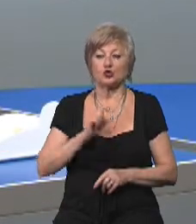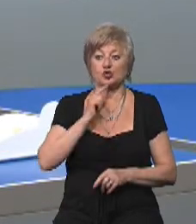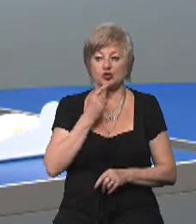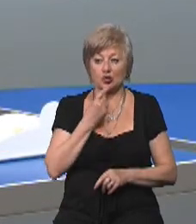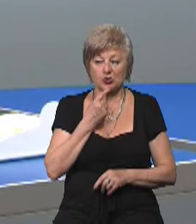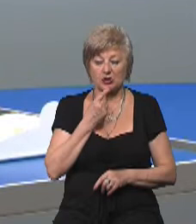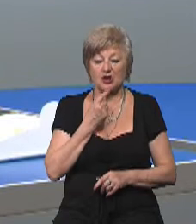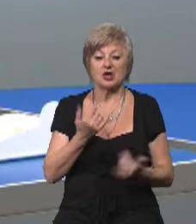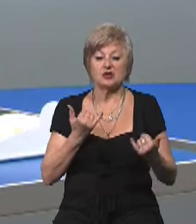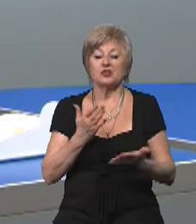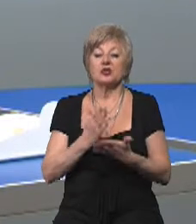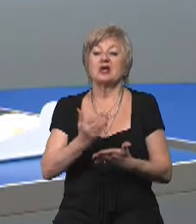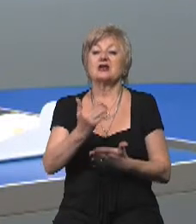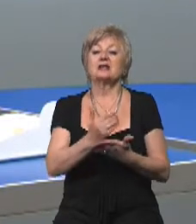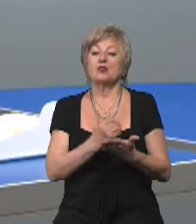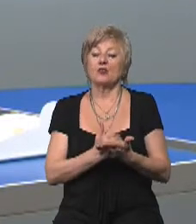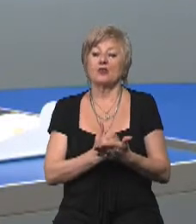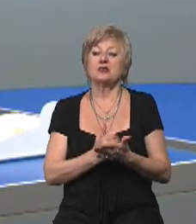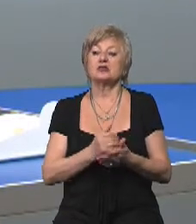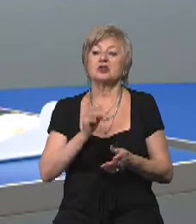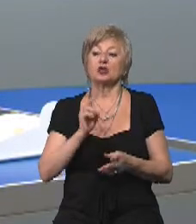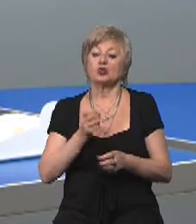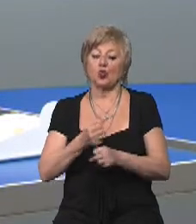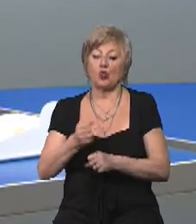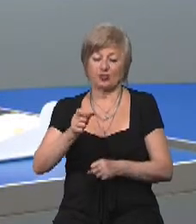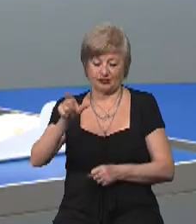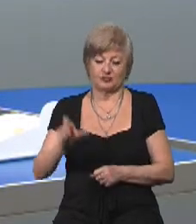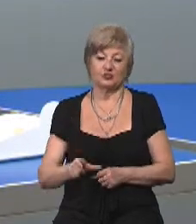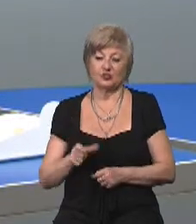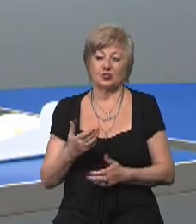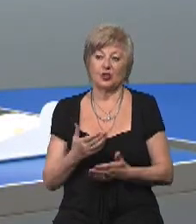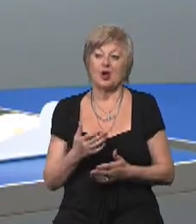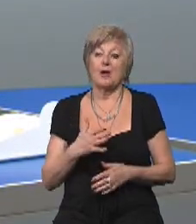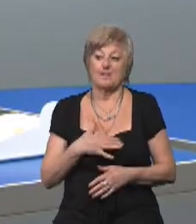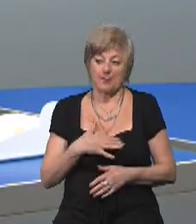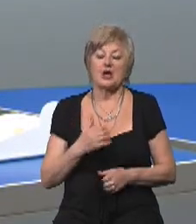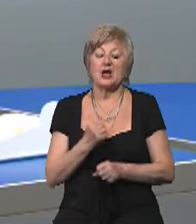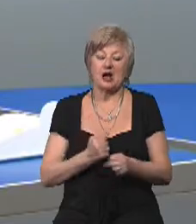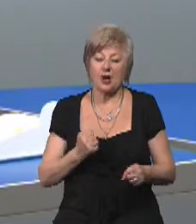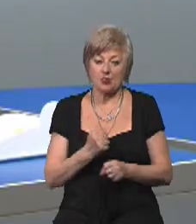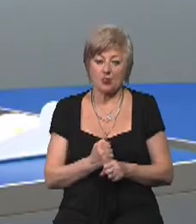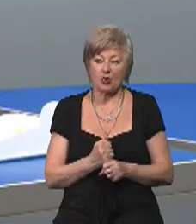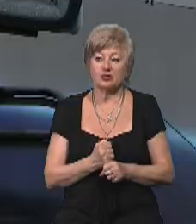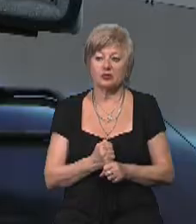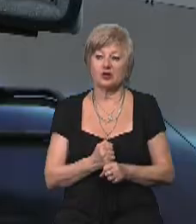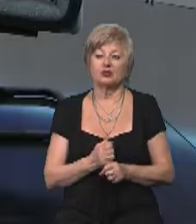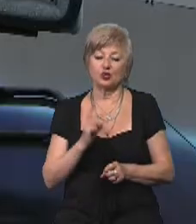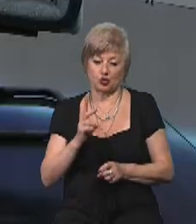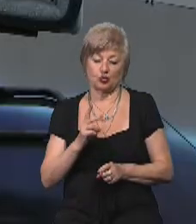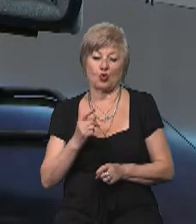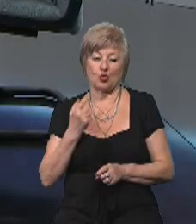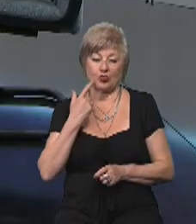сьогодні існує програма для кривдників. Я хочу сказати, що ми працюємо з кривдниками.